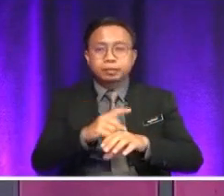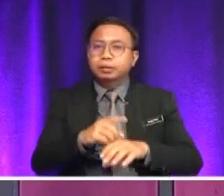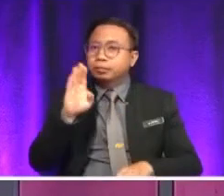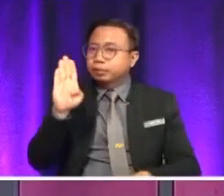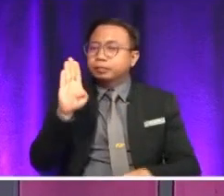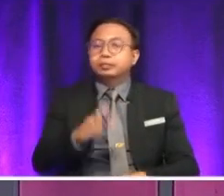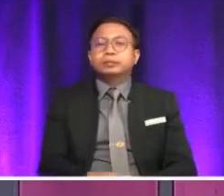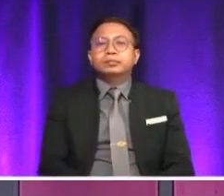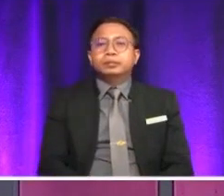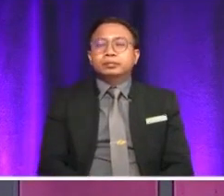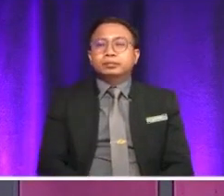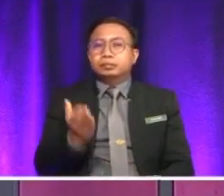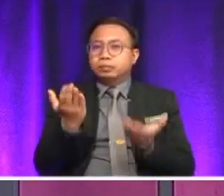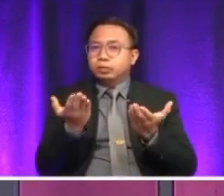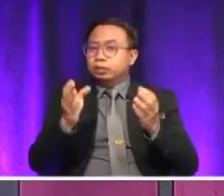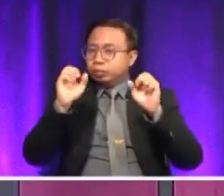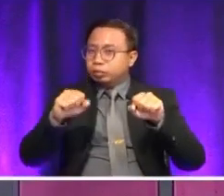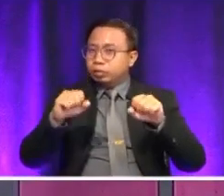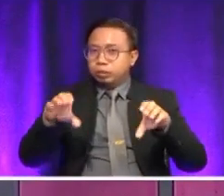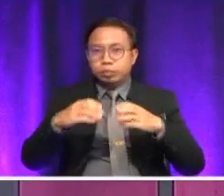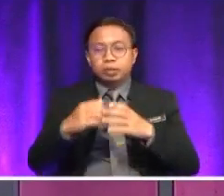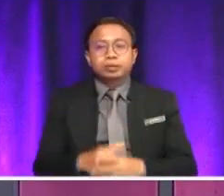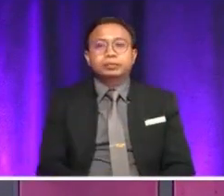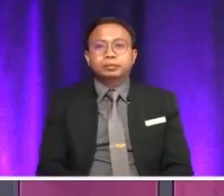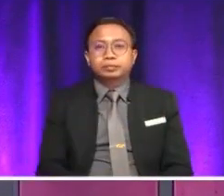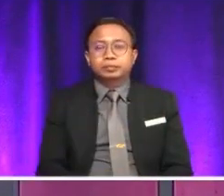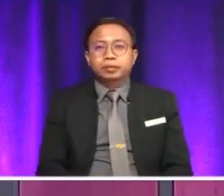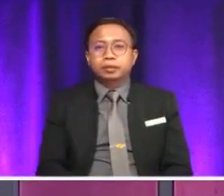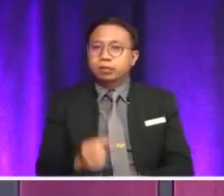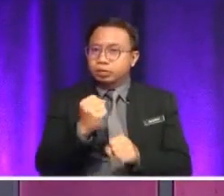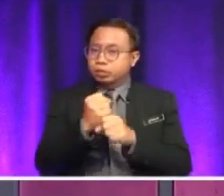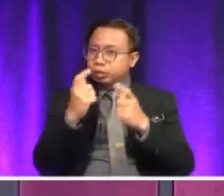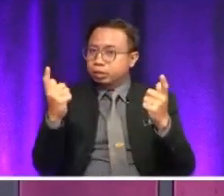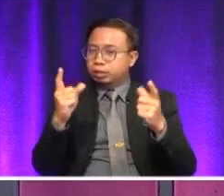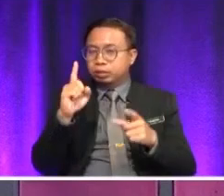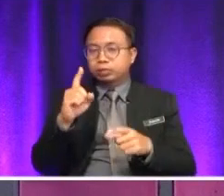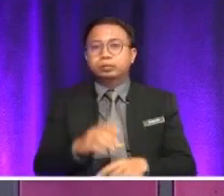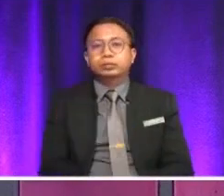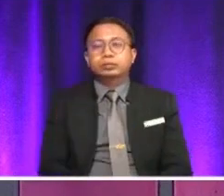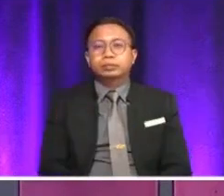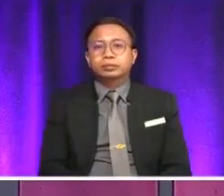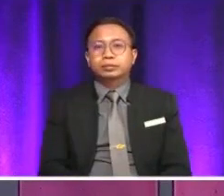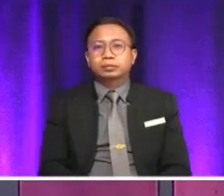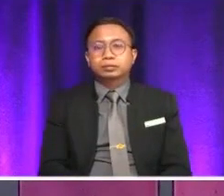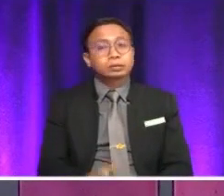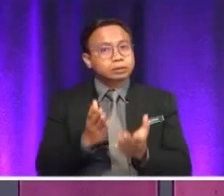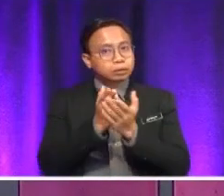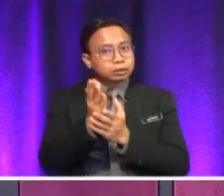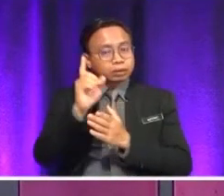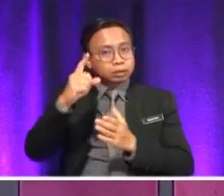B. Mungkin A ni boleh buat yang kerja lain. Macam tu eh. Itu satu. Okey. Okay. Seterusnya satu